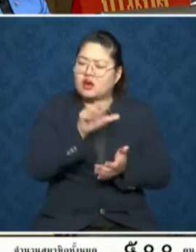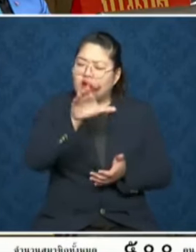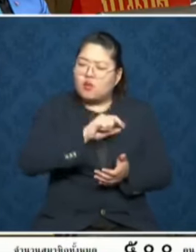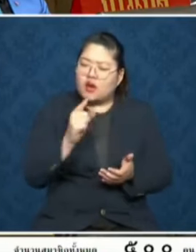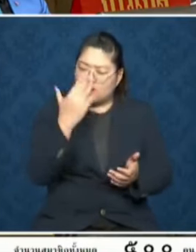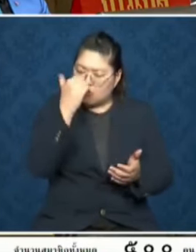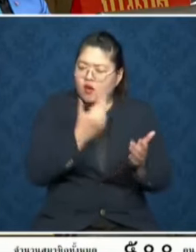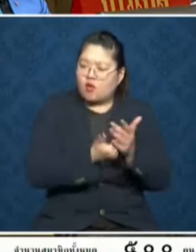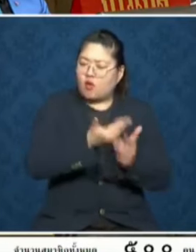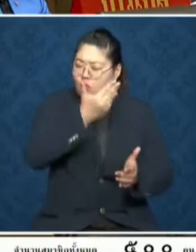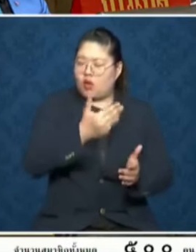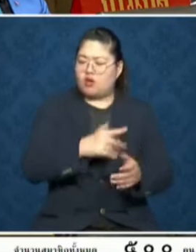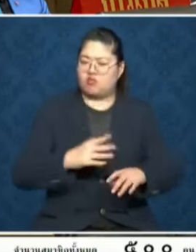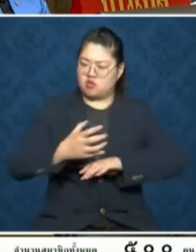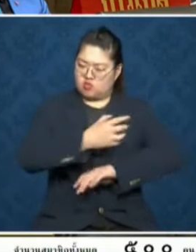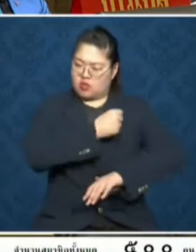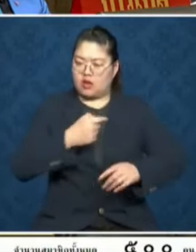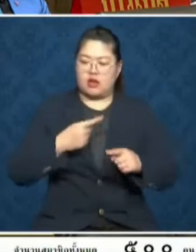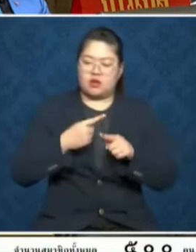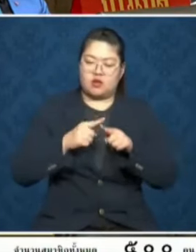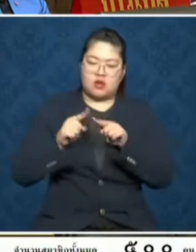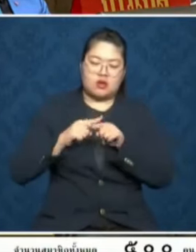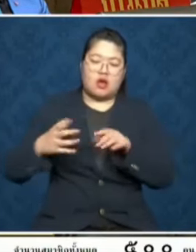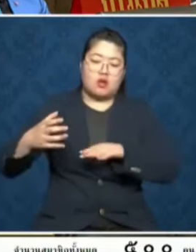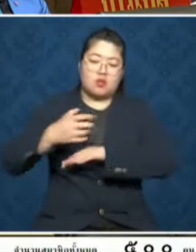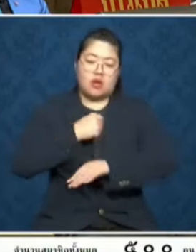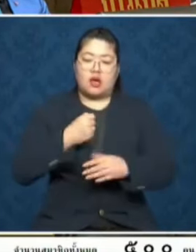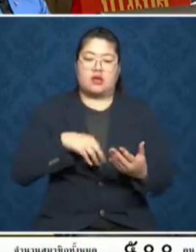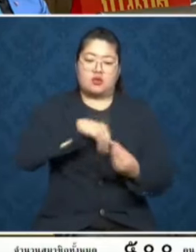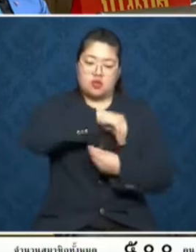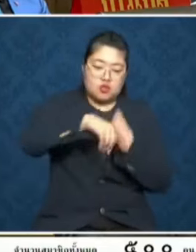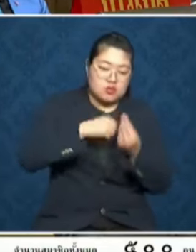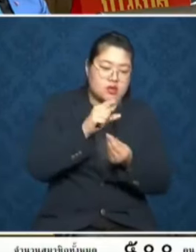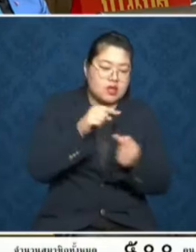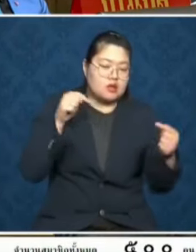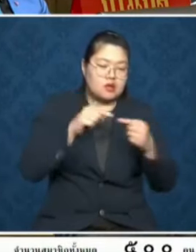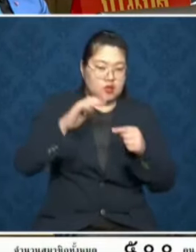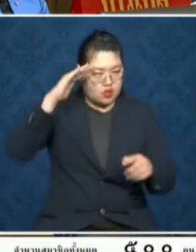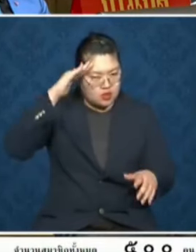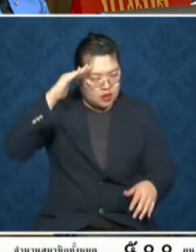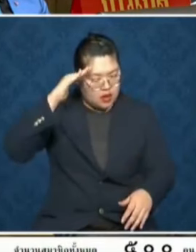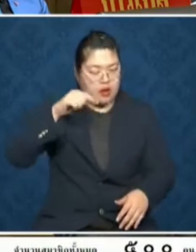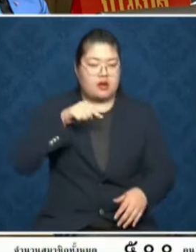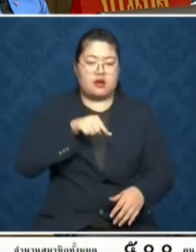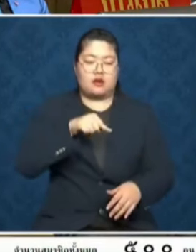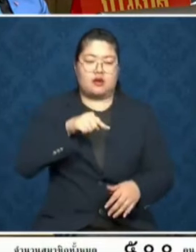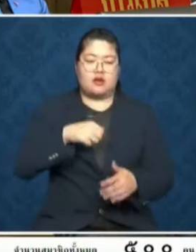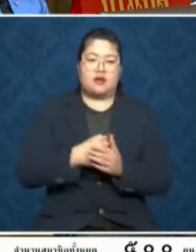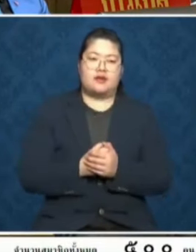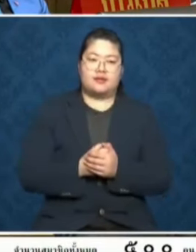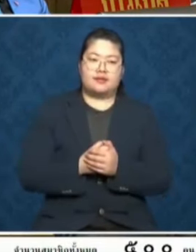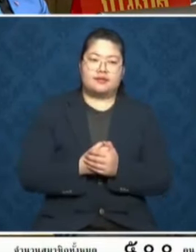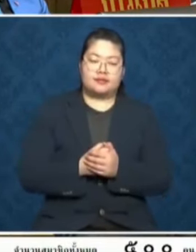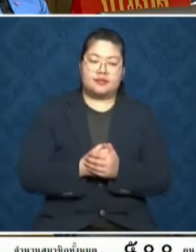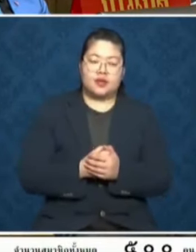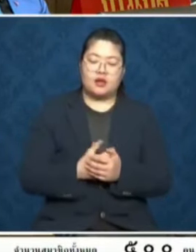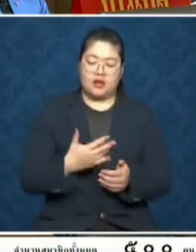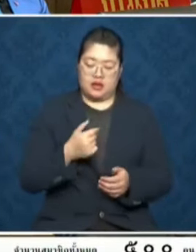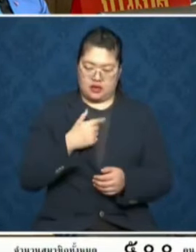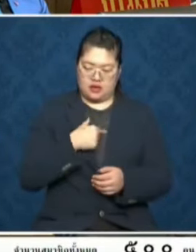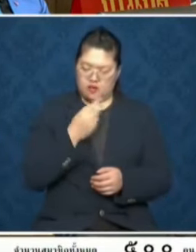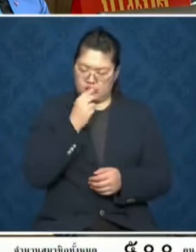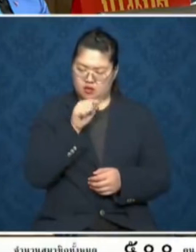ามีอิทธิพลมีตำแหน่งทางการเมืองและธุรกิจของทหารเป็นเส้นทางเศรษฐีของบุคคลระดับสูงในกองทัพที่เรา